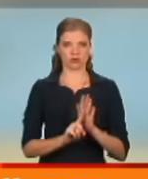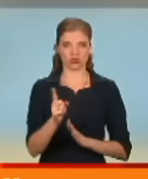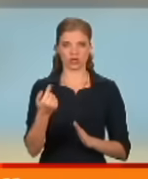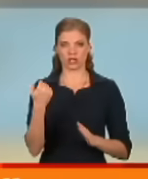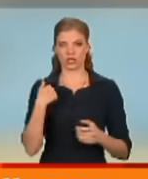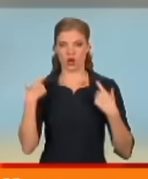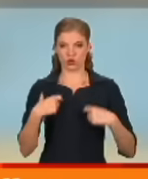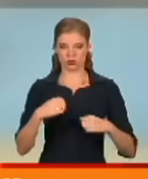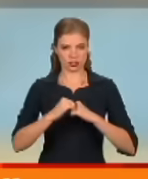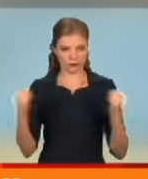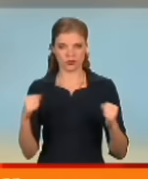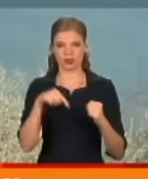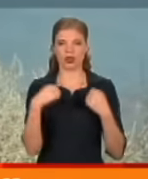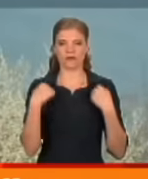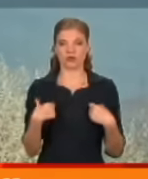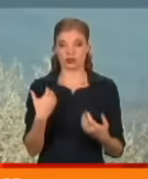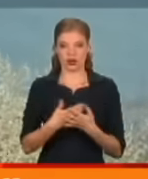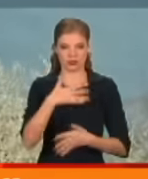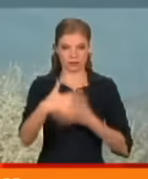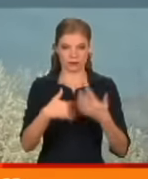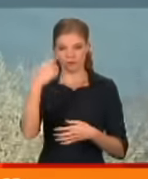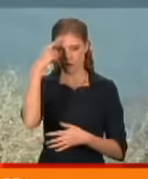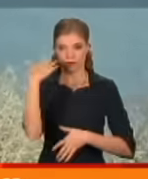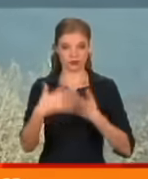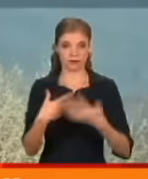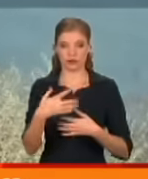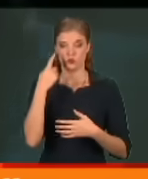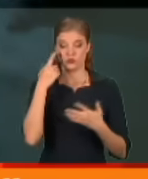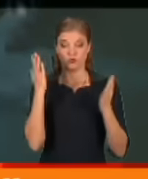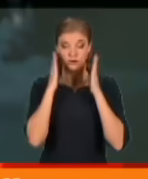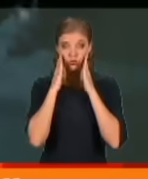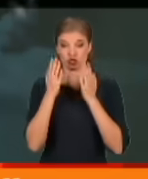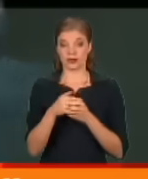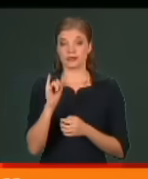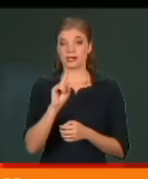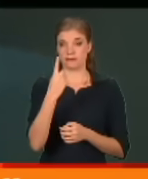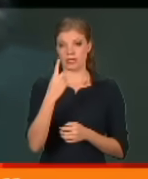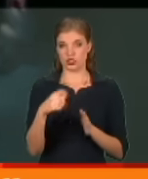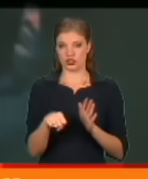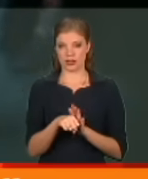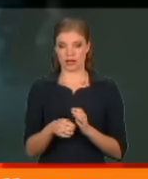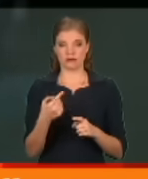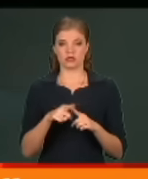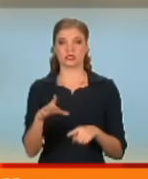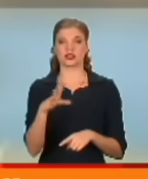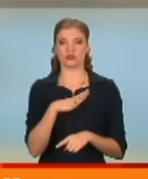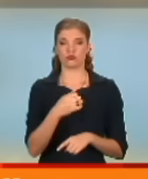розкриваю цей рюкзак, в мене в рюкзаці, здається, хаос, в голові хаос, тому що, боже мій. І перші загиблі. Це